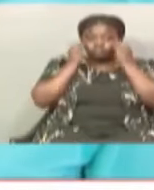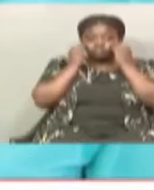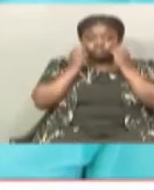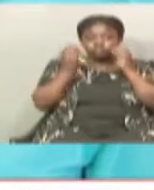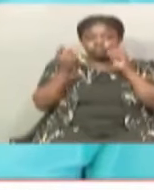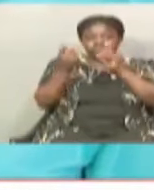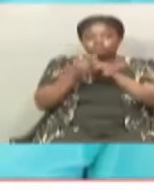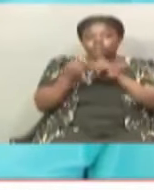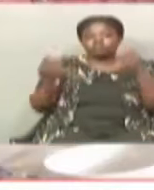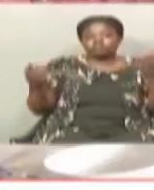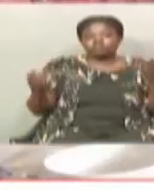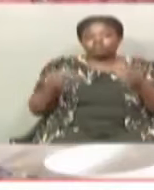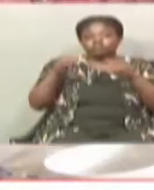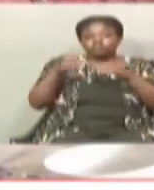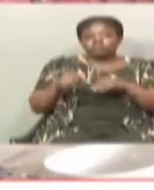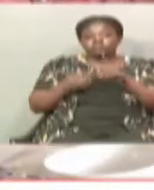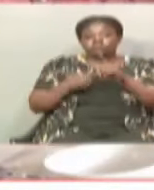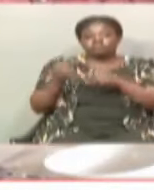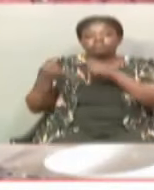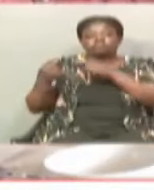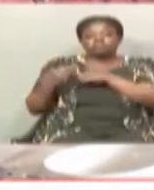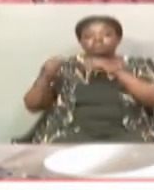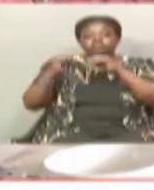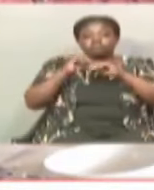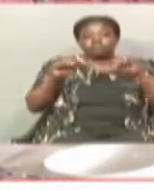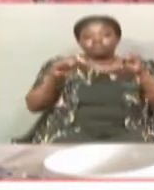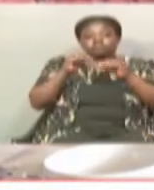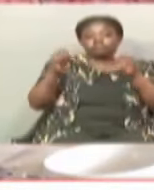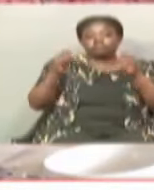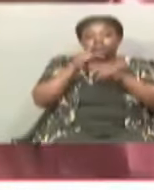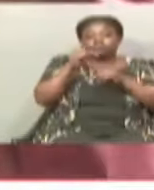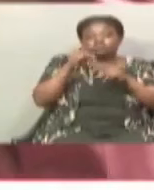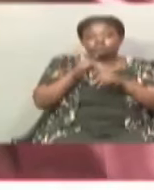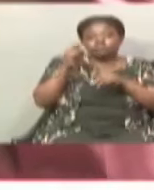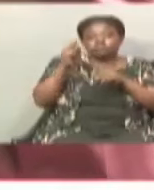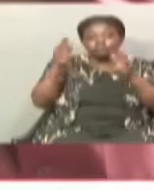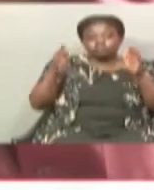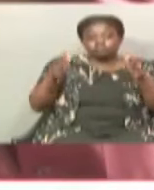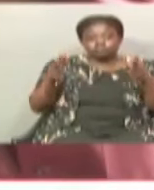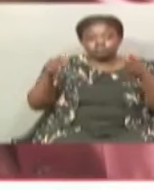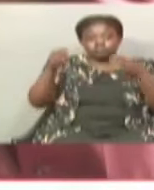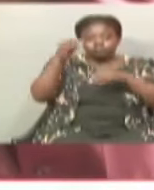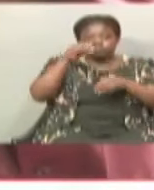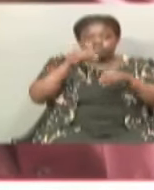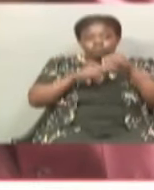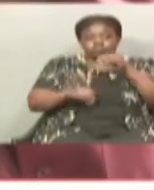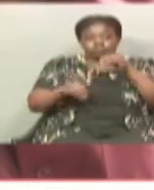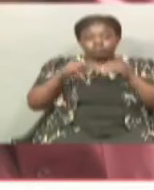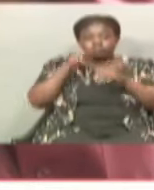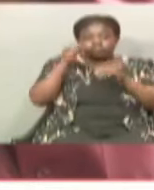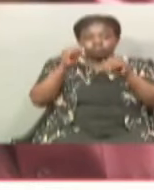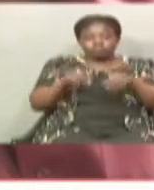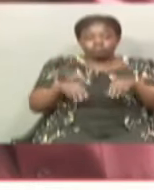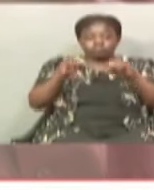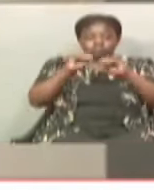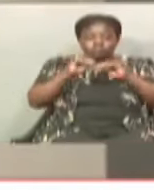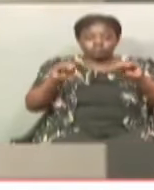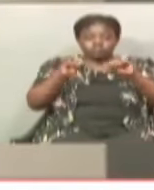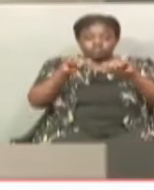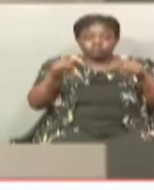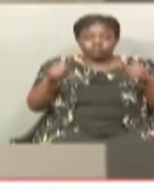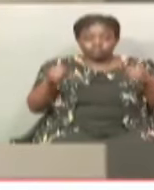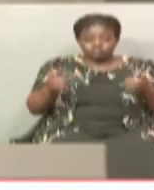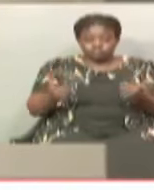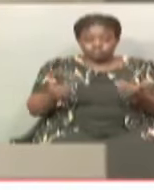ebadde ku kitebe kya fauna mu Kampala era avunaanyizibwa ku y'okutendeka ne pulojekiti ennene. David Mukuli agamba nti balonda abantu abasobola okusomesa obulungi.